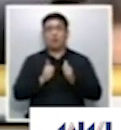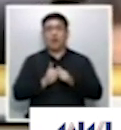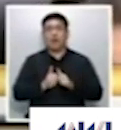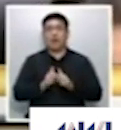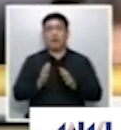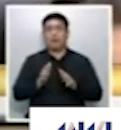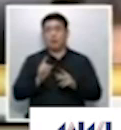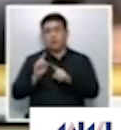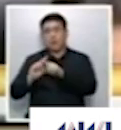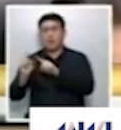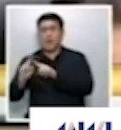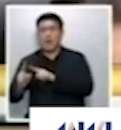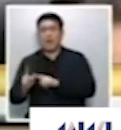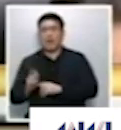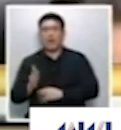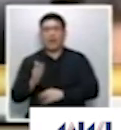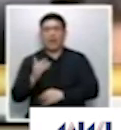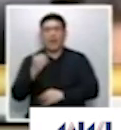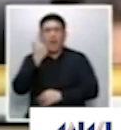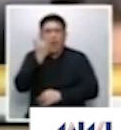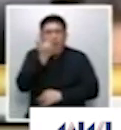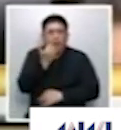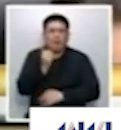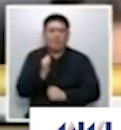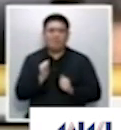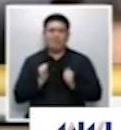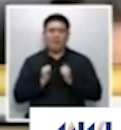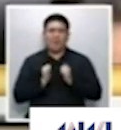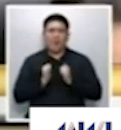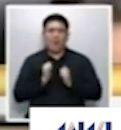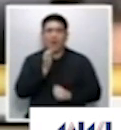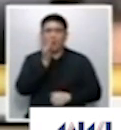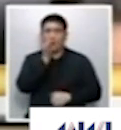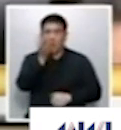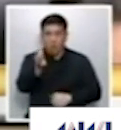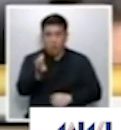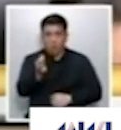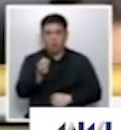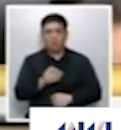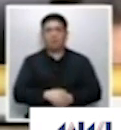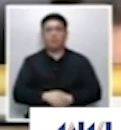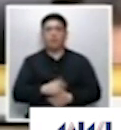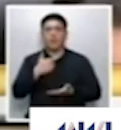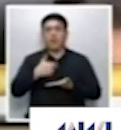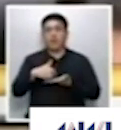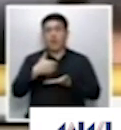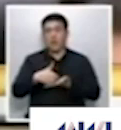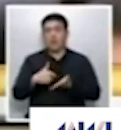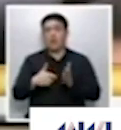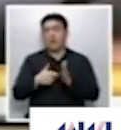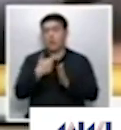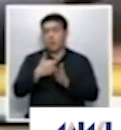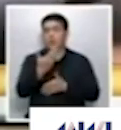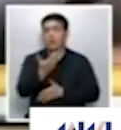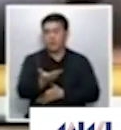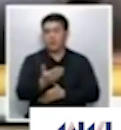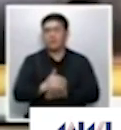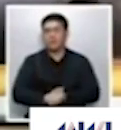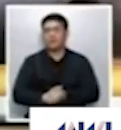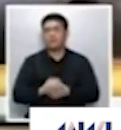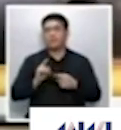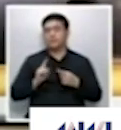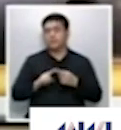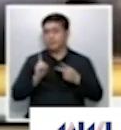แจ้งความนะครับด้วยเหตุผลที่ผมนำกราบเรียนไปแล้ว 2. อยากจะฝาก